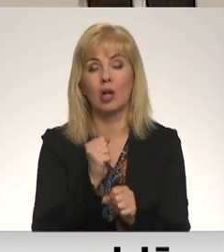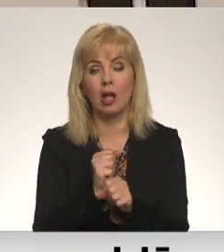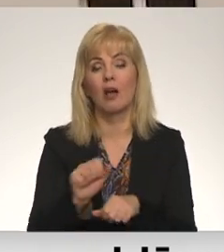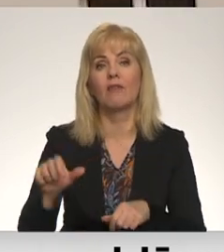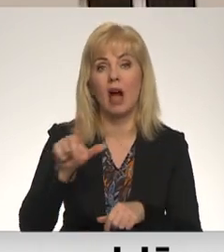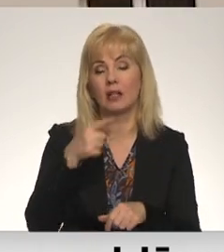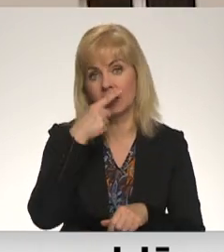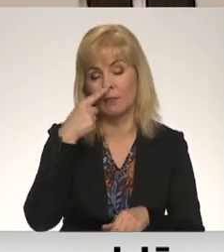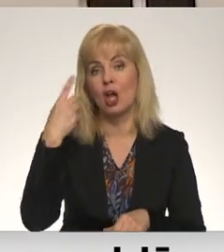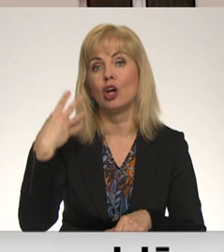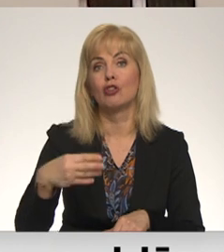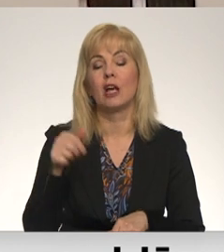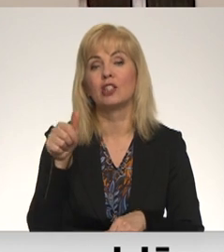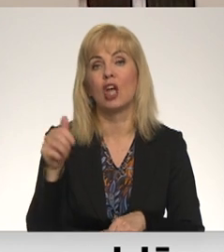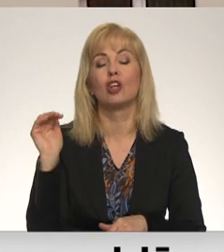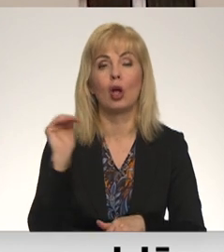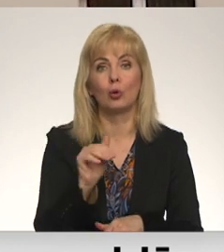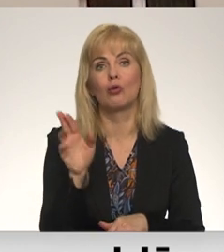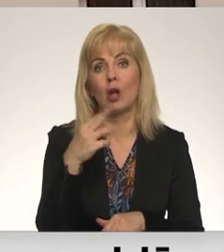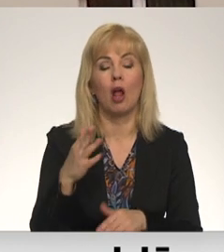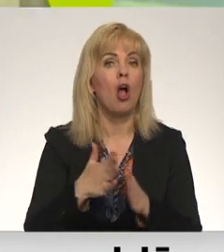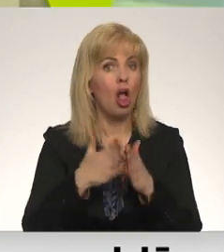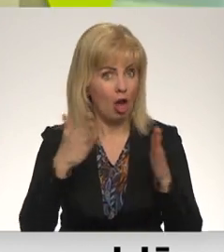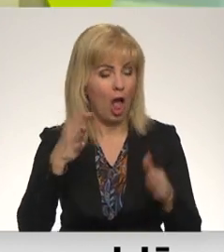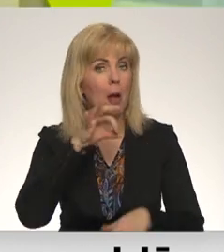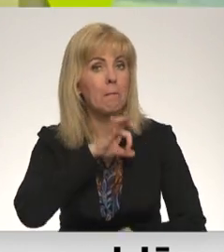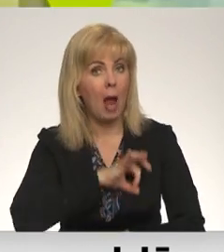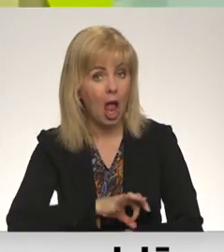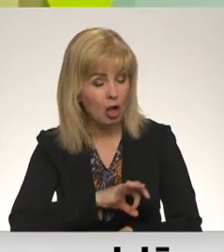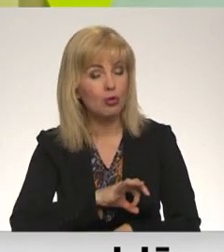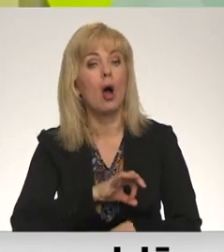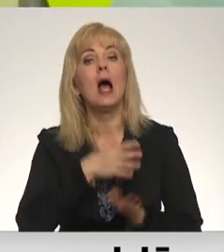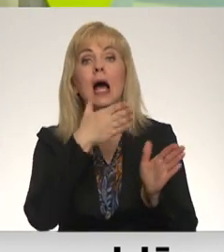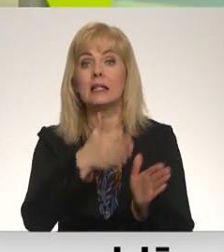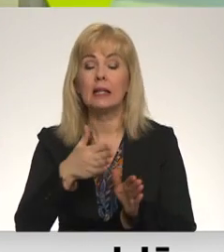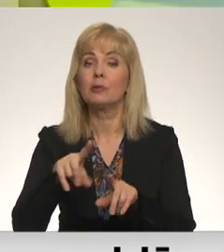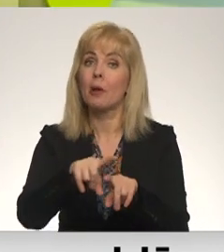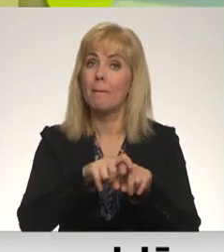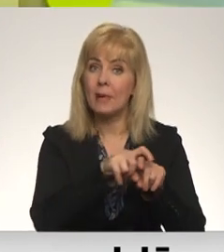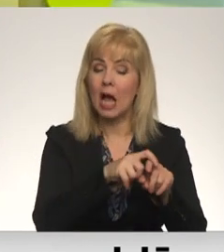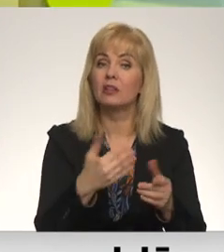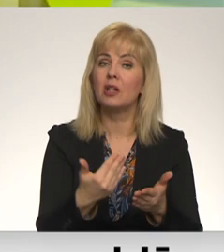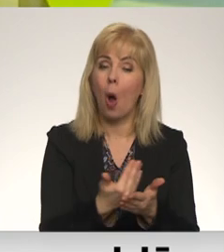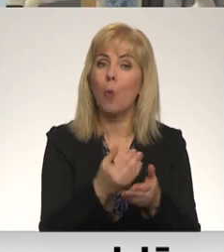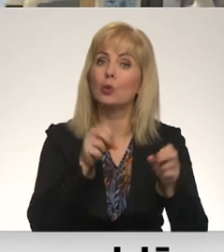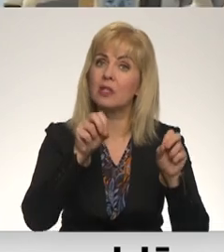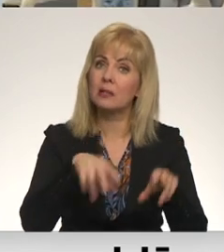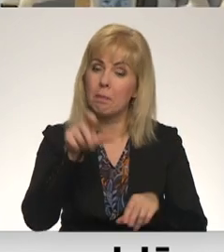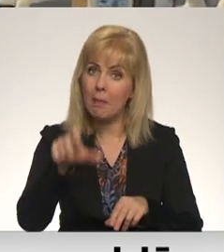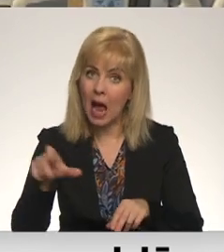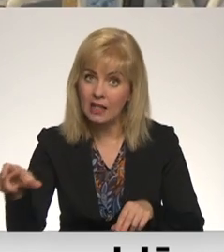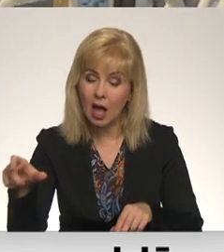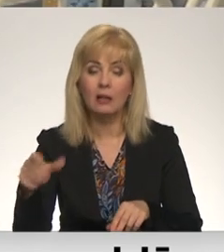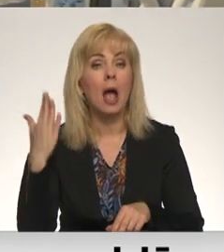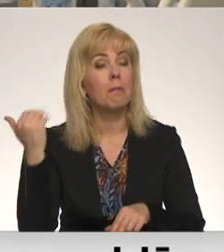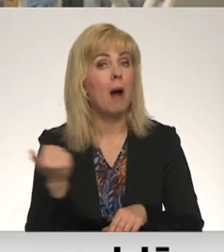nekā 146 tūkstošu eiro lielu peļņu. Vienlaikus slimnīca piesaista jaunus speciālistus. Darbu aizvadītā